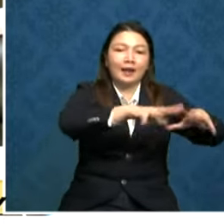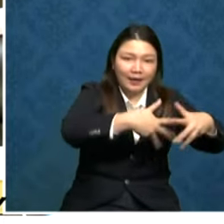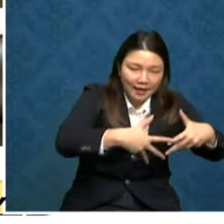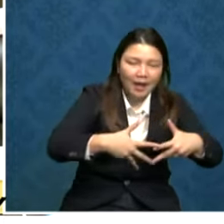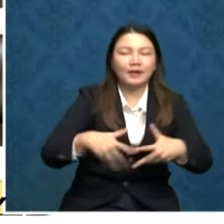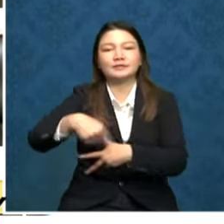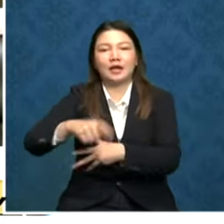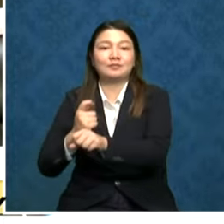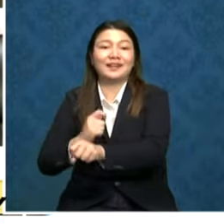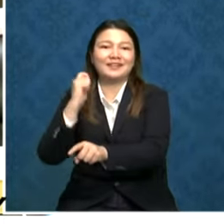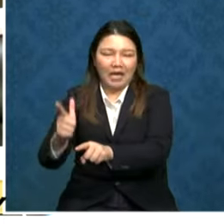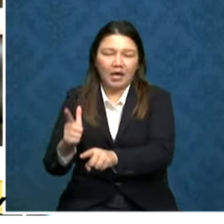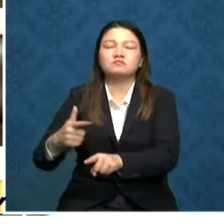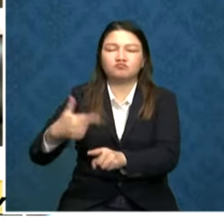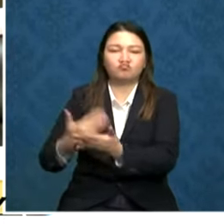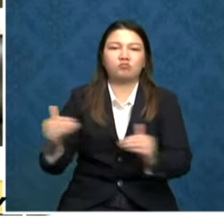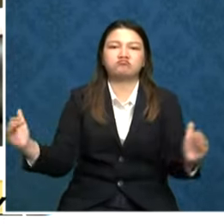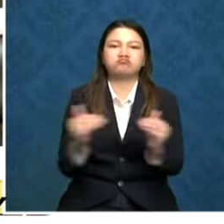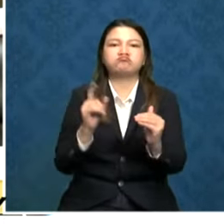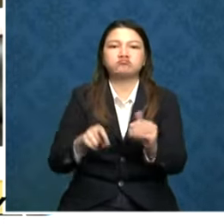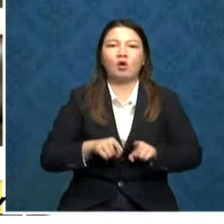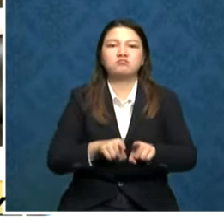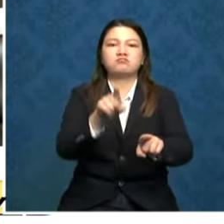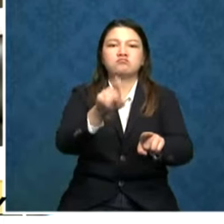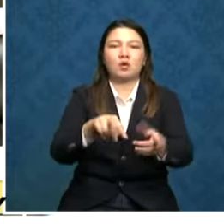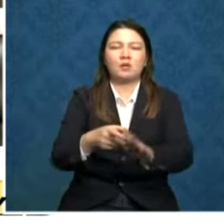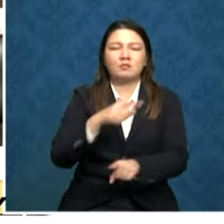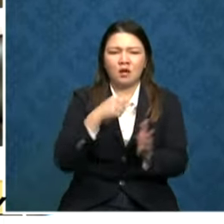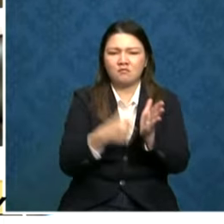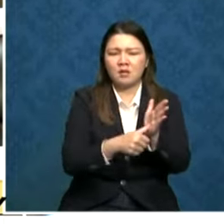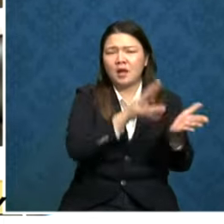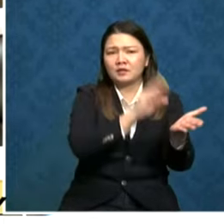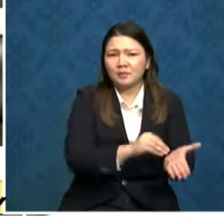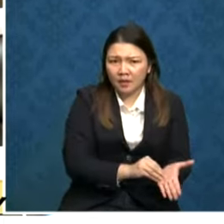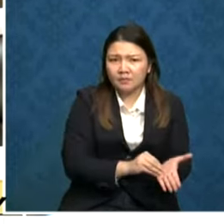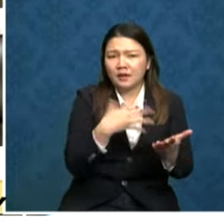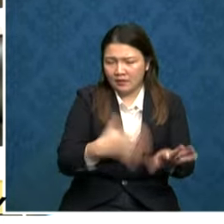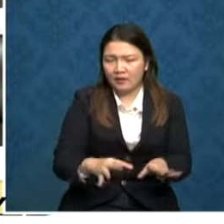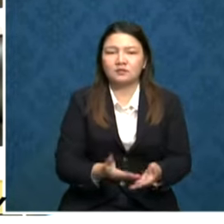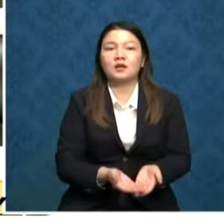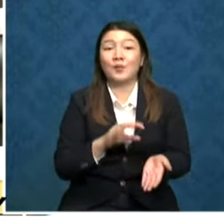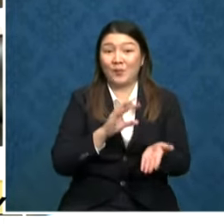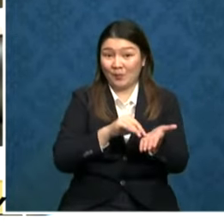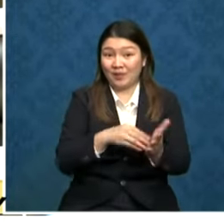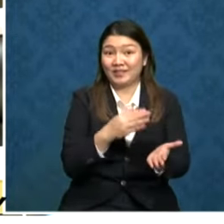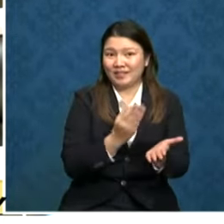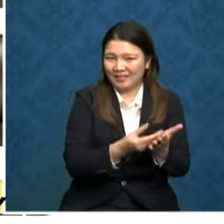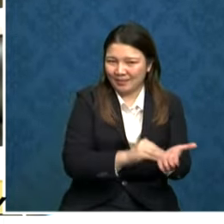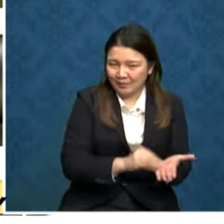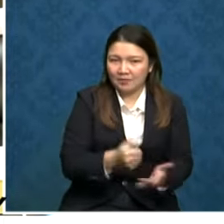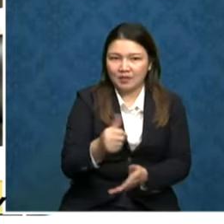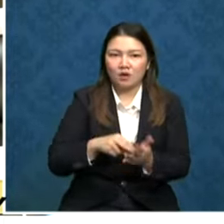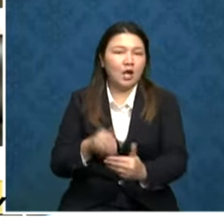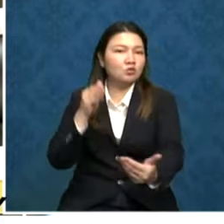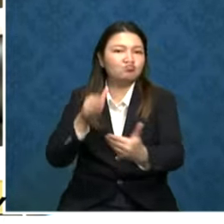ฝั่งของรายได้การปฏิรูประบบภาษีครับทำยังไงให้เกิดการจัดเก็บภาษีเพิ่มสัดส่วนรายได้ต่อ GDPลดความเหลื่อมล้ำครับพูดง่ายๆคือพุ่ง